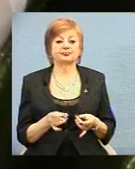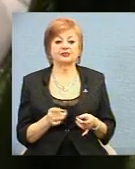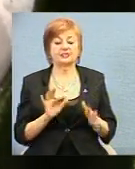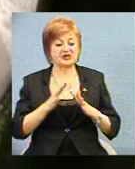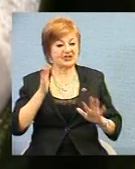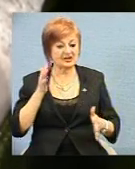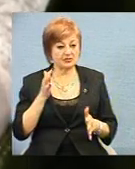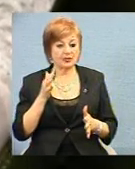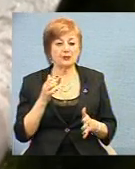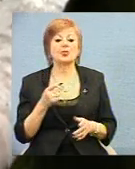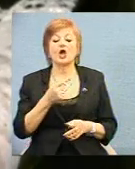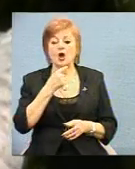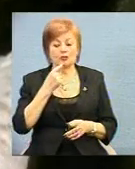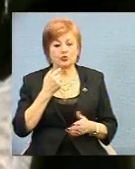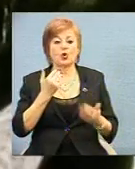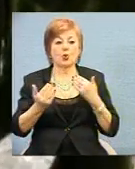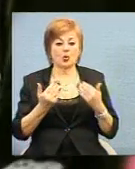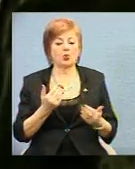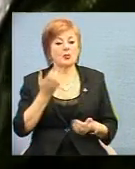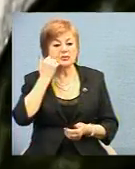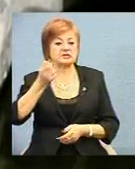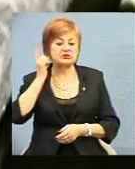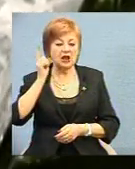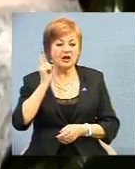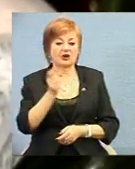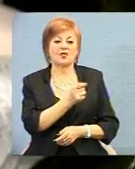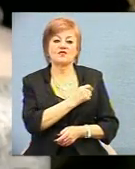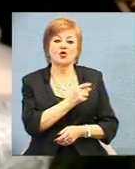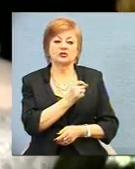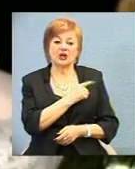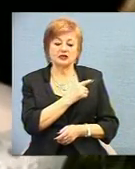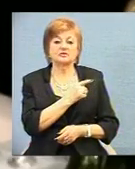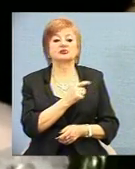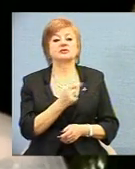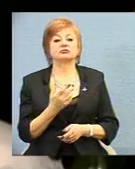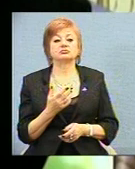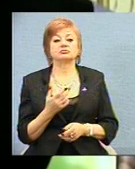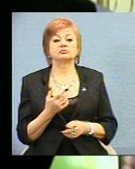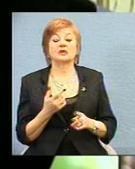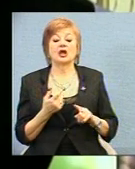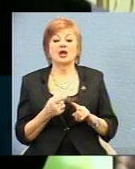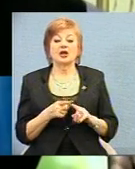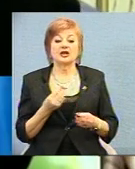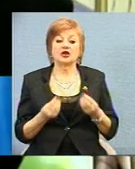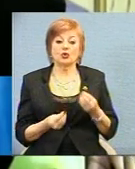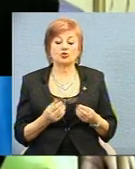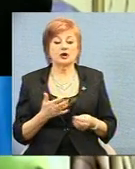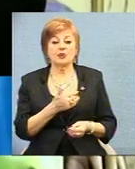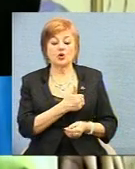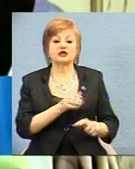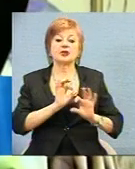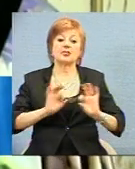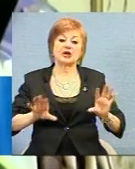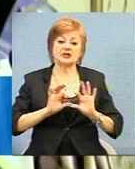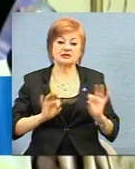стразами. Чимало экспонатов было антикварных с коллекции Одеського музею ляльок та іграшок. Мы хотим в нашем проекте рассказать об